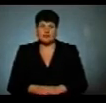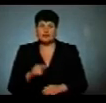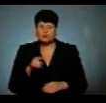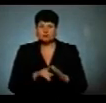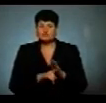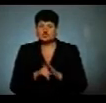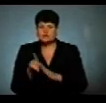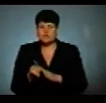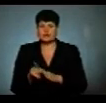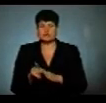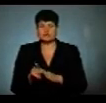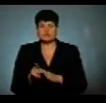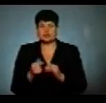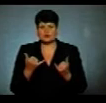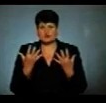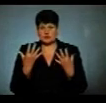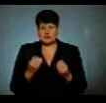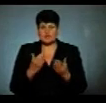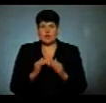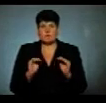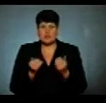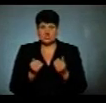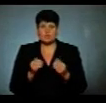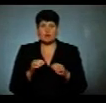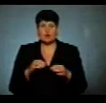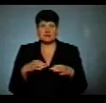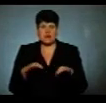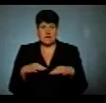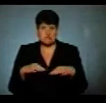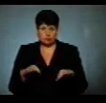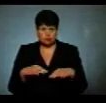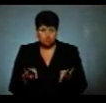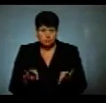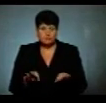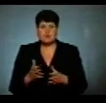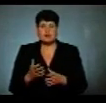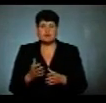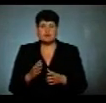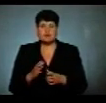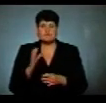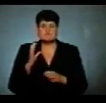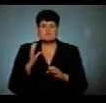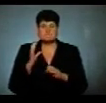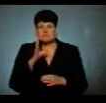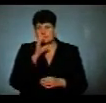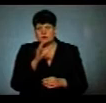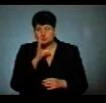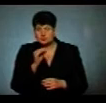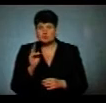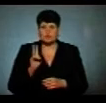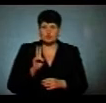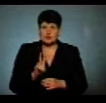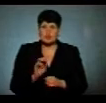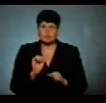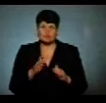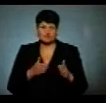з сьогоднішнього дня, діє обмеження по громадському транспорту. В автобусах, маршрутках, в тролейбусах може бути одночасно